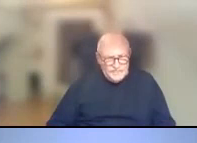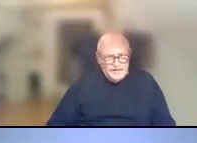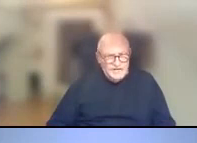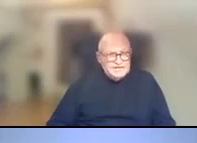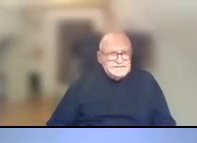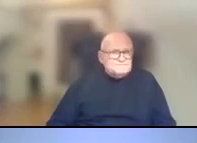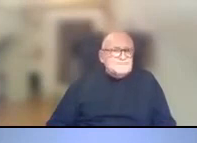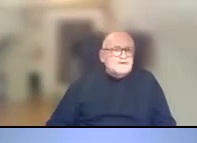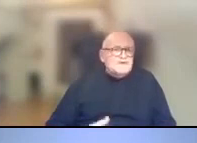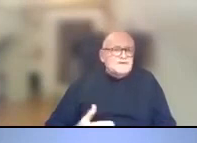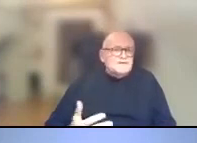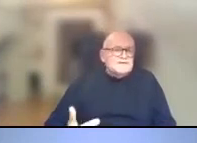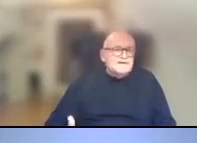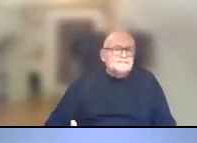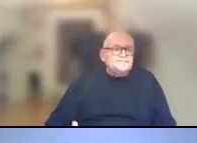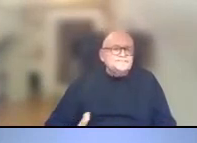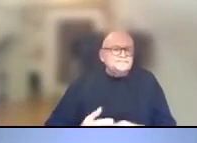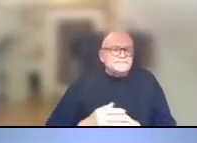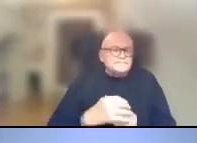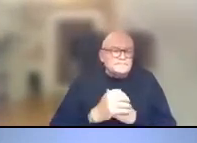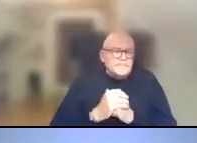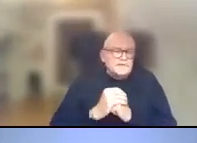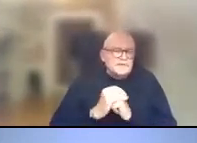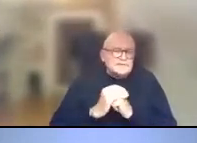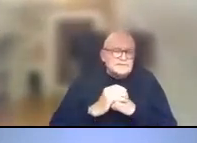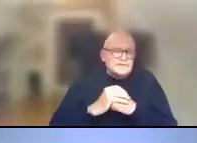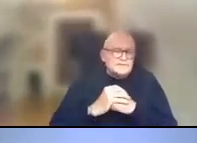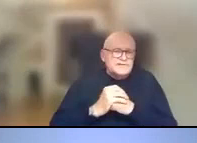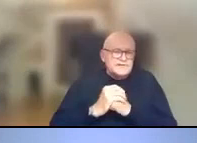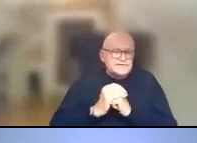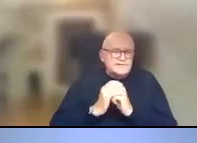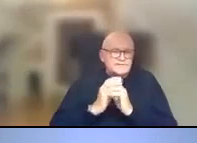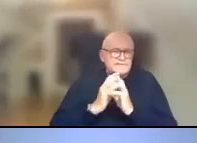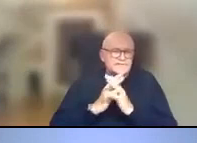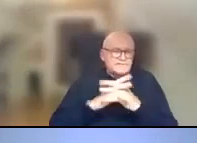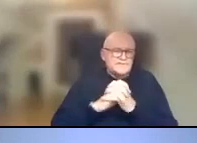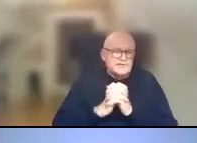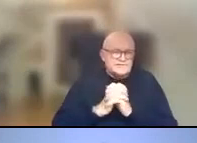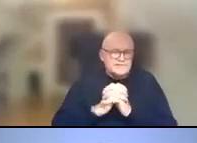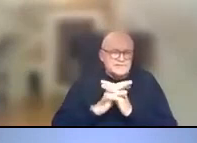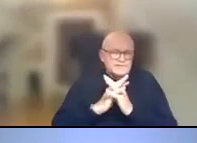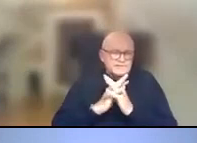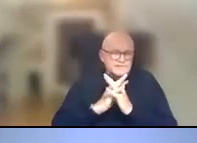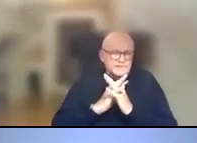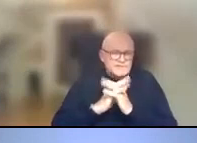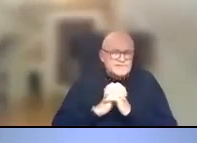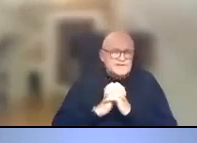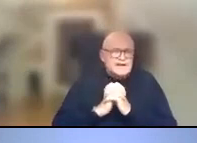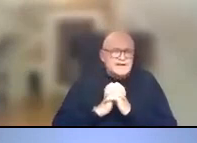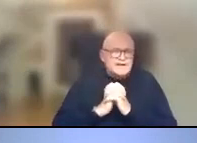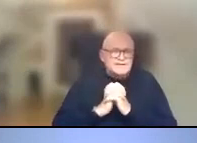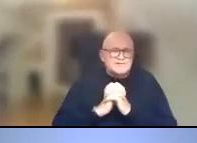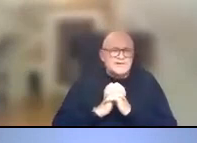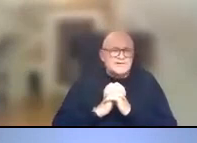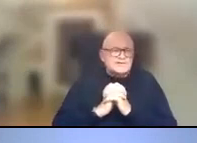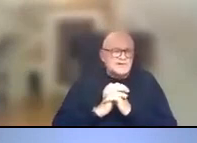haben. Sie sehen, dass die These, dass man sicher